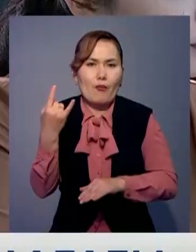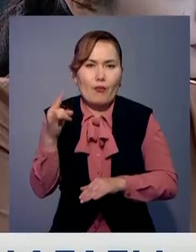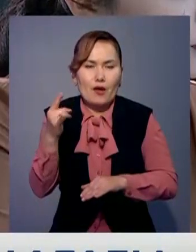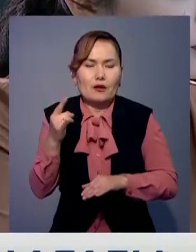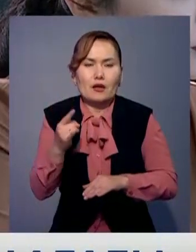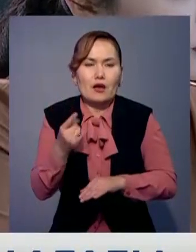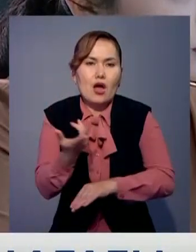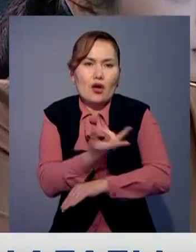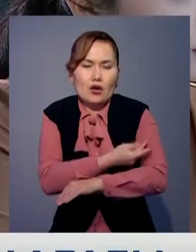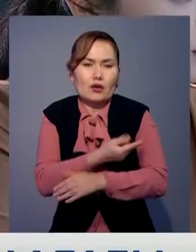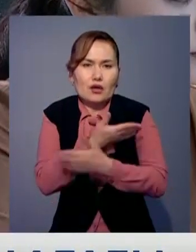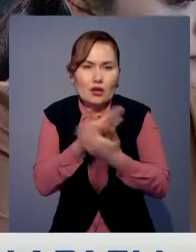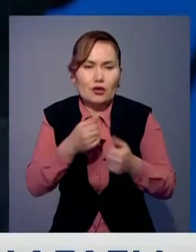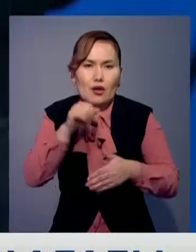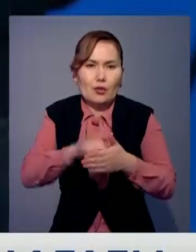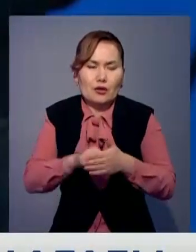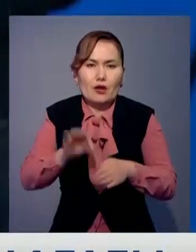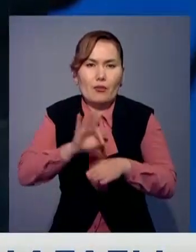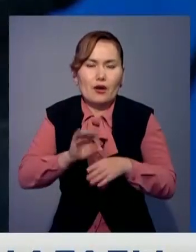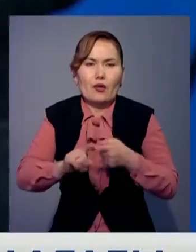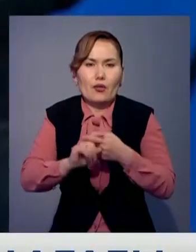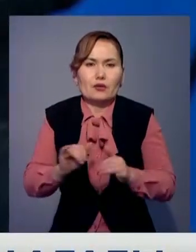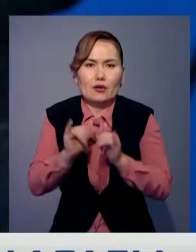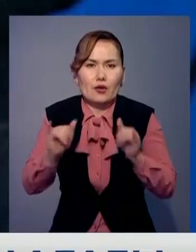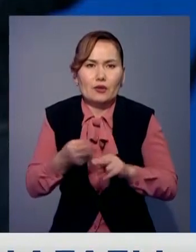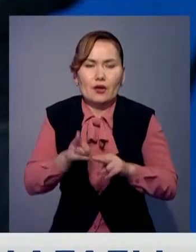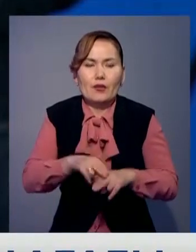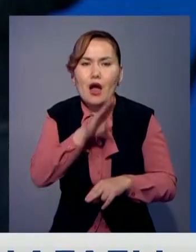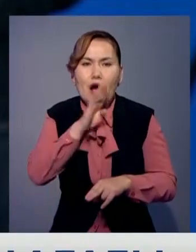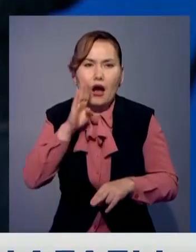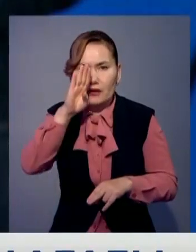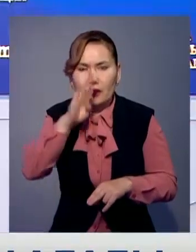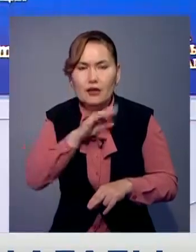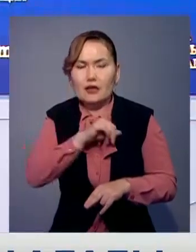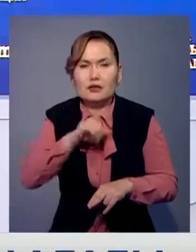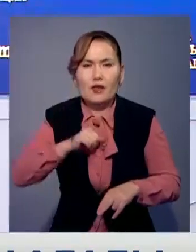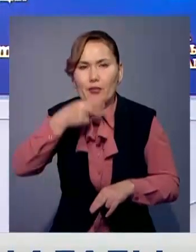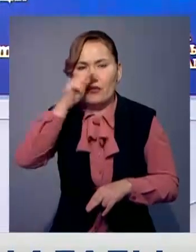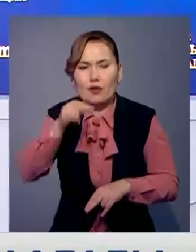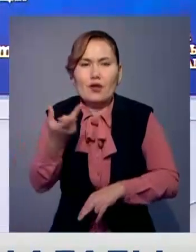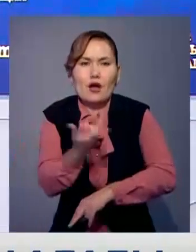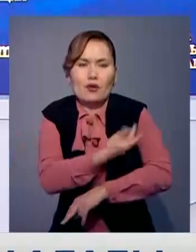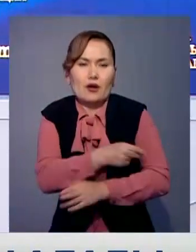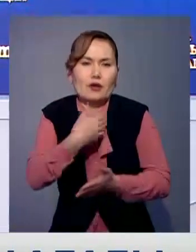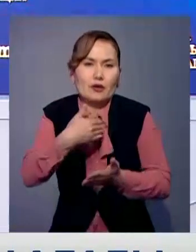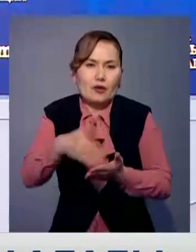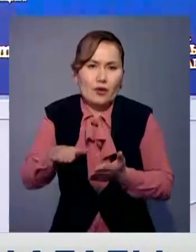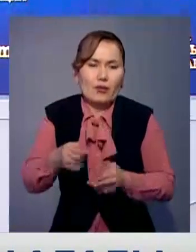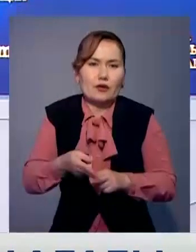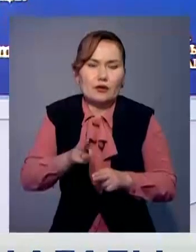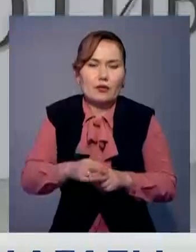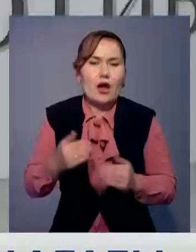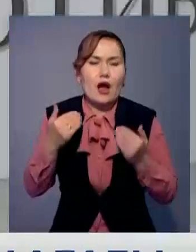етті. Екпенің тиімділігіне сенбейтін және діни көзқарасын алға тартатын ата-аналар көп кездеседі, дейді Бекшин. Бірақ олармен жеке-жеке жұмыс